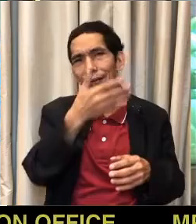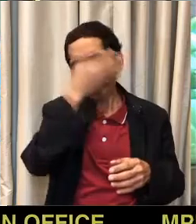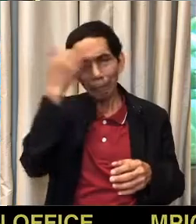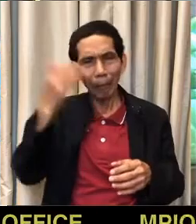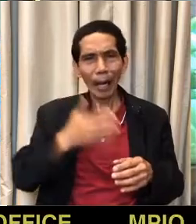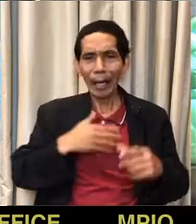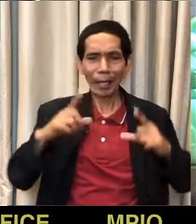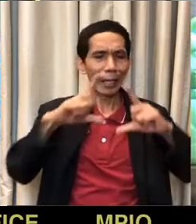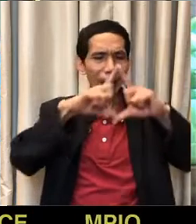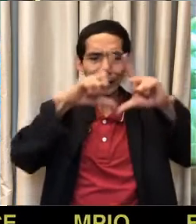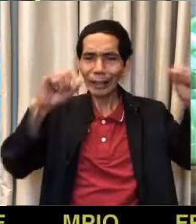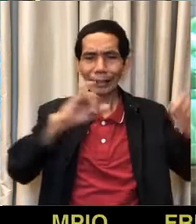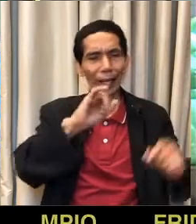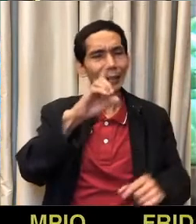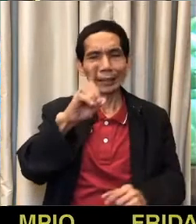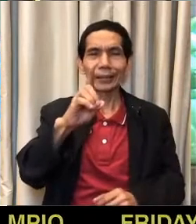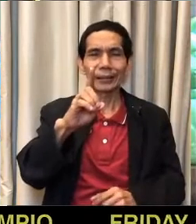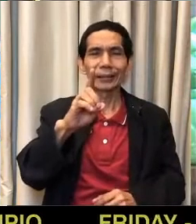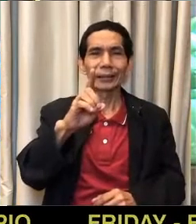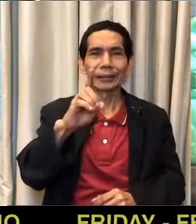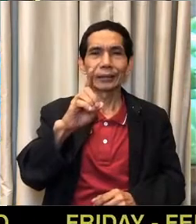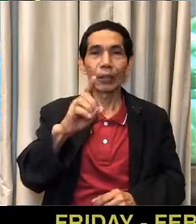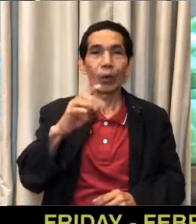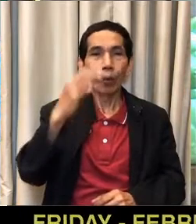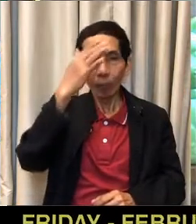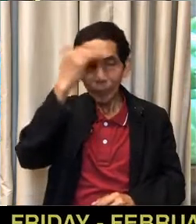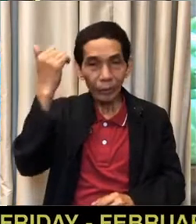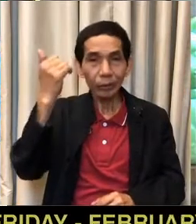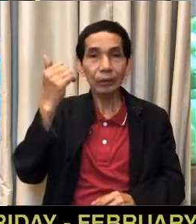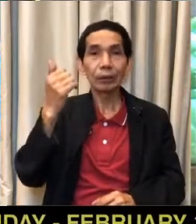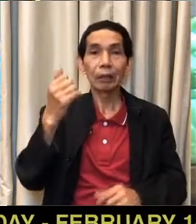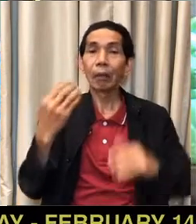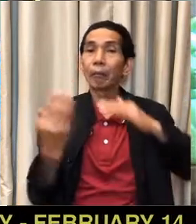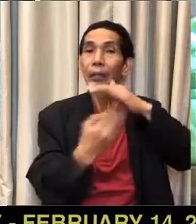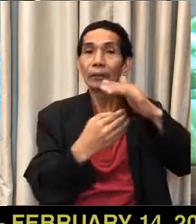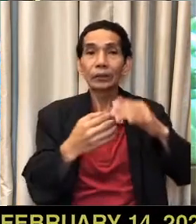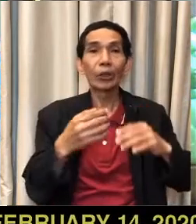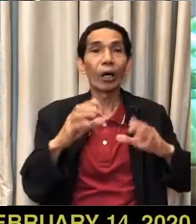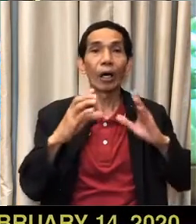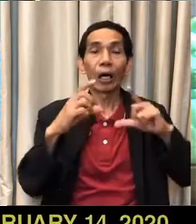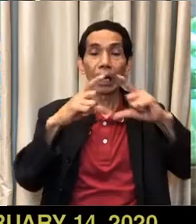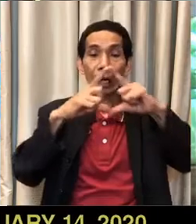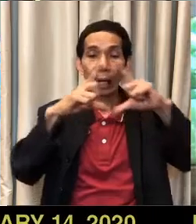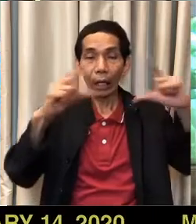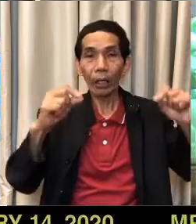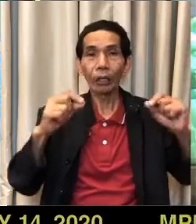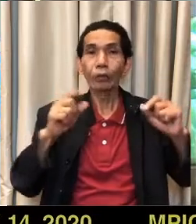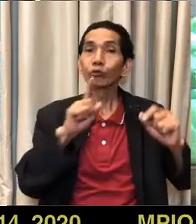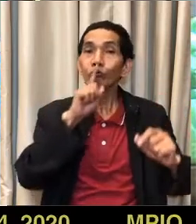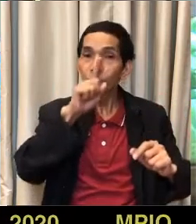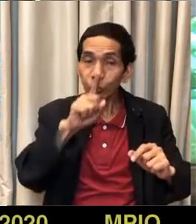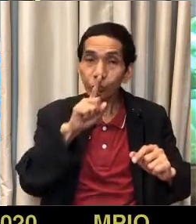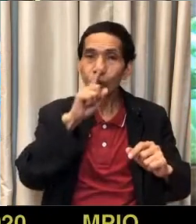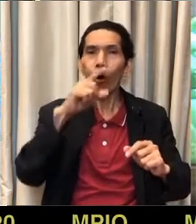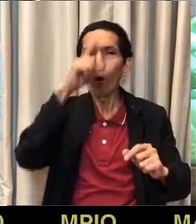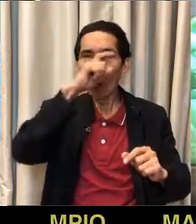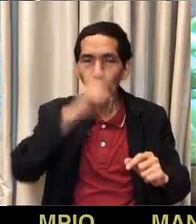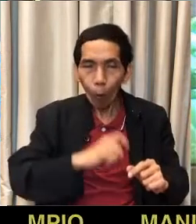card ko. Di ba? Kasi hindi naman ang basis yung card eh. Patunay lang ng